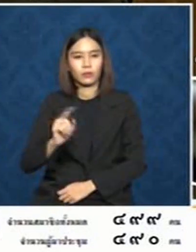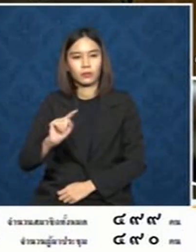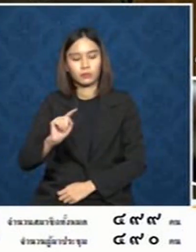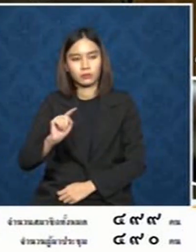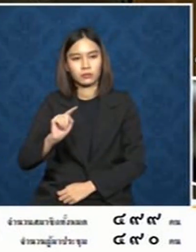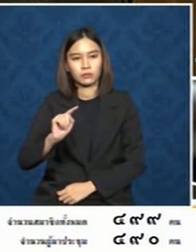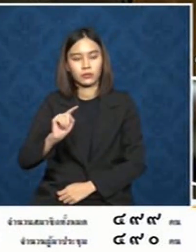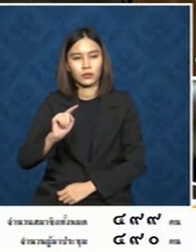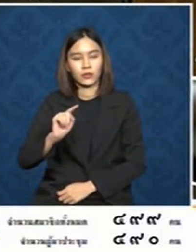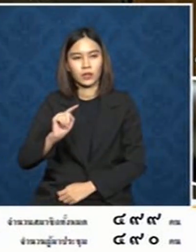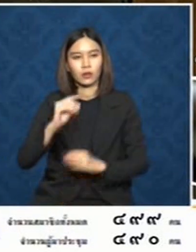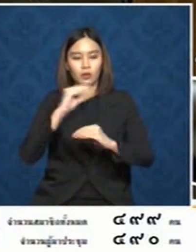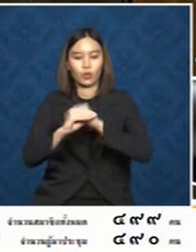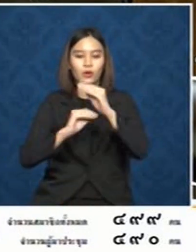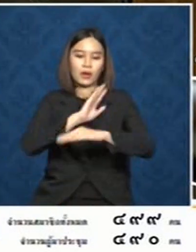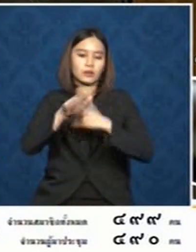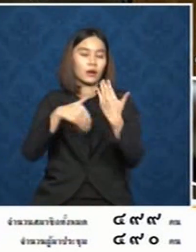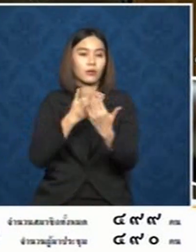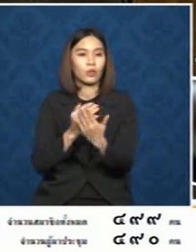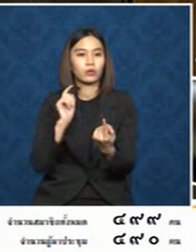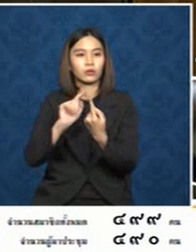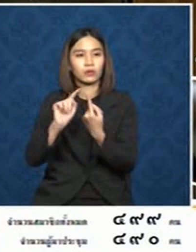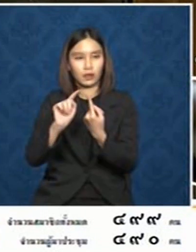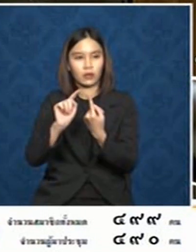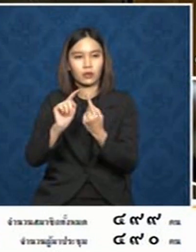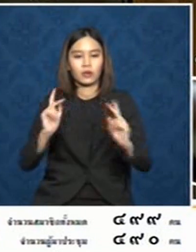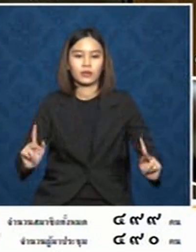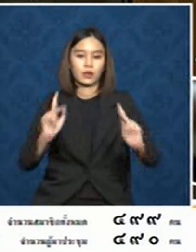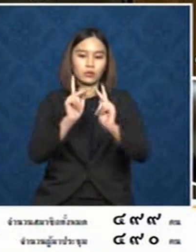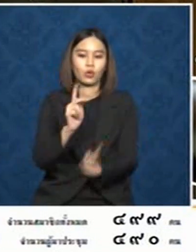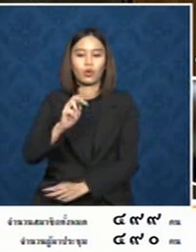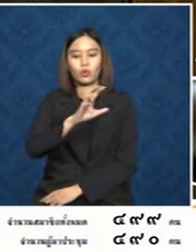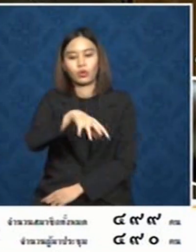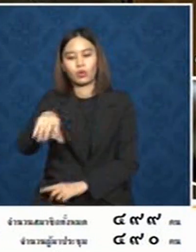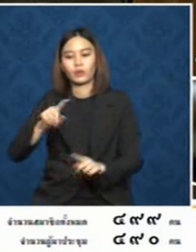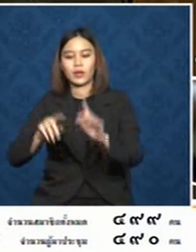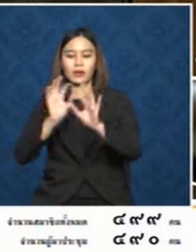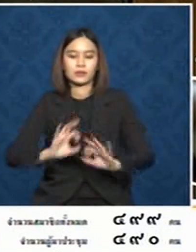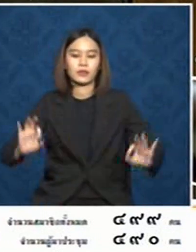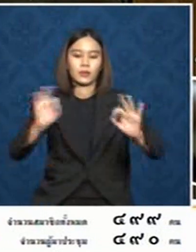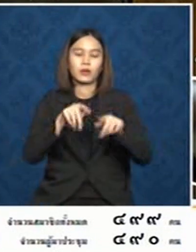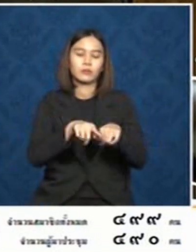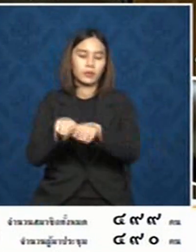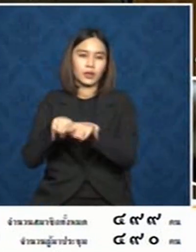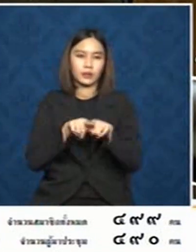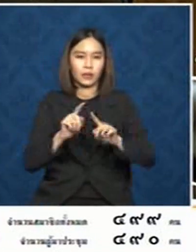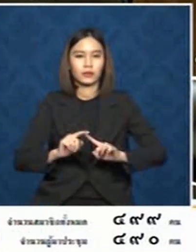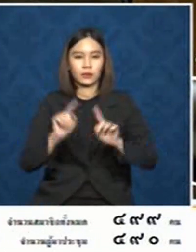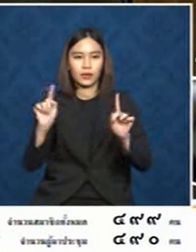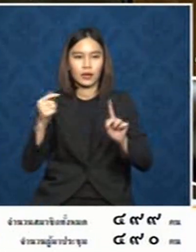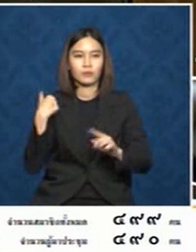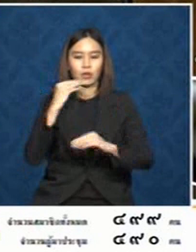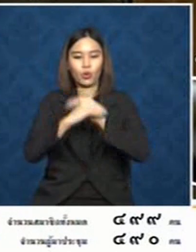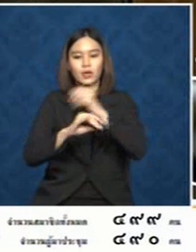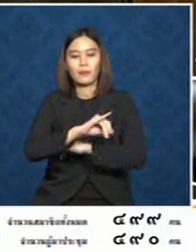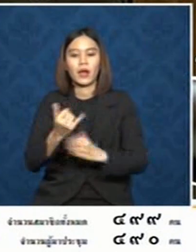ว่าโครงการทุกโครงการของหน่วยงานกระทรวงทบงกรมต่างๆมีความสำคัญเท่ากันหมดแต่ว่ามันมีบางโครง